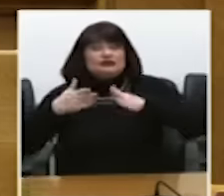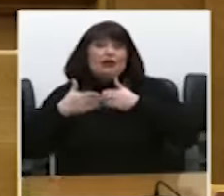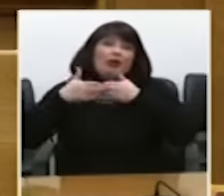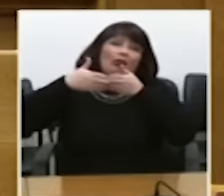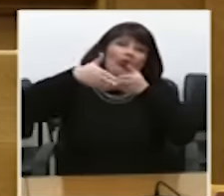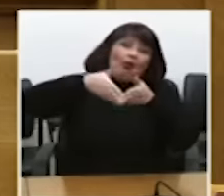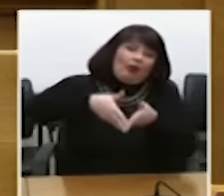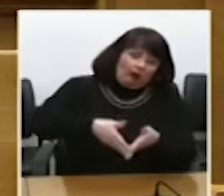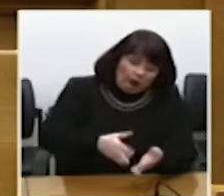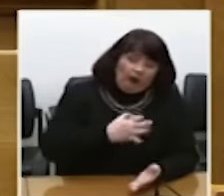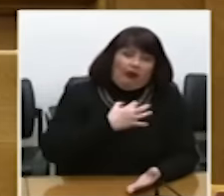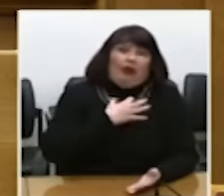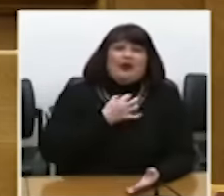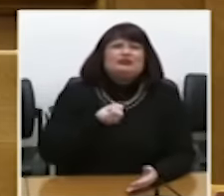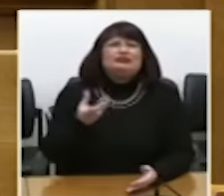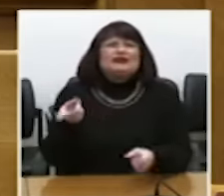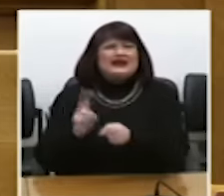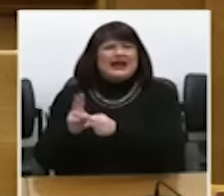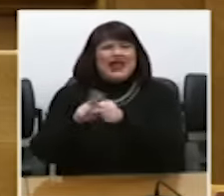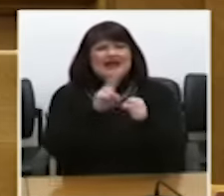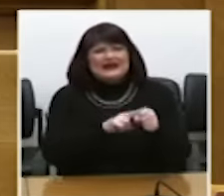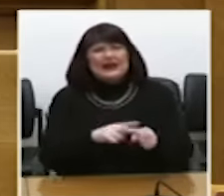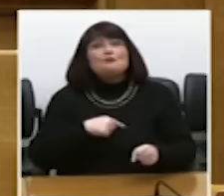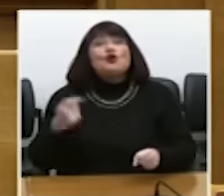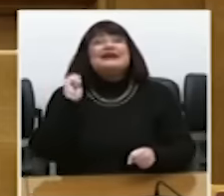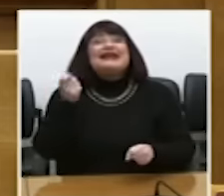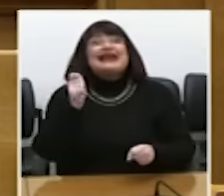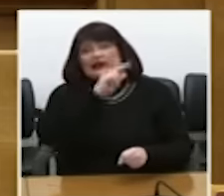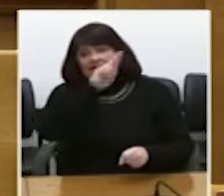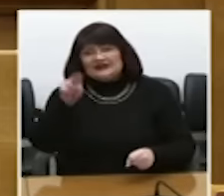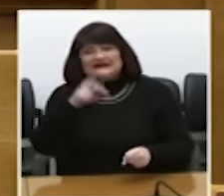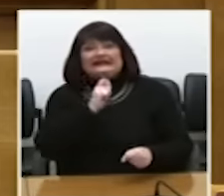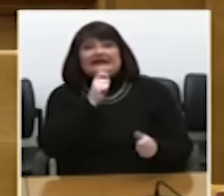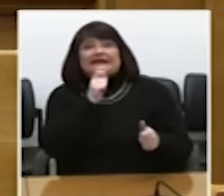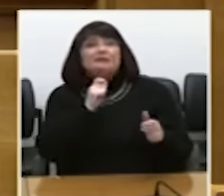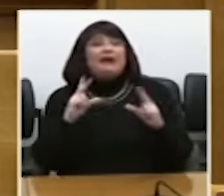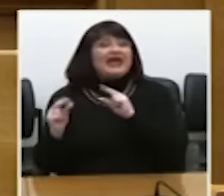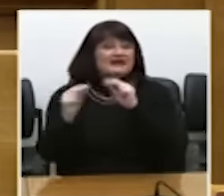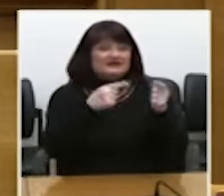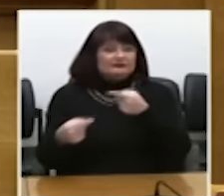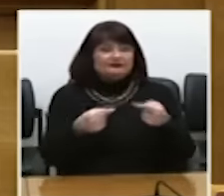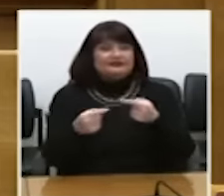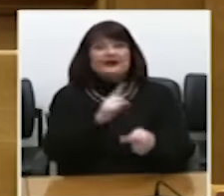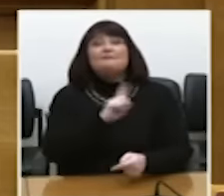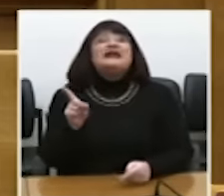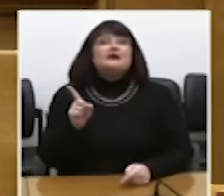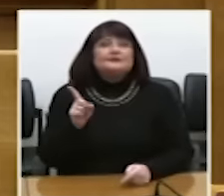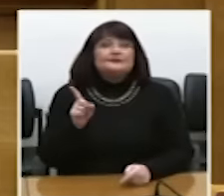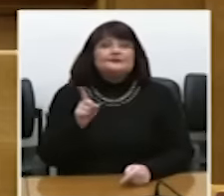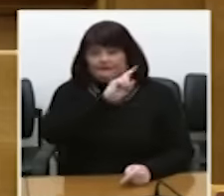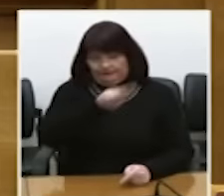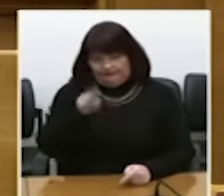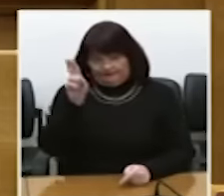debate τότε των πολιτικών αρχηγών και καθόρισε τη συζήτηση τις μέρες που απόμειναν μέχρι την κάλπη. Με αφορμή αυτό